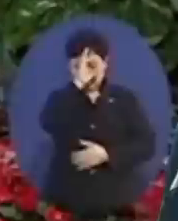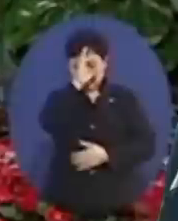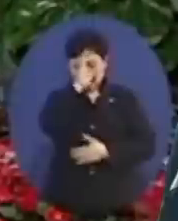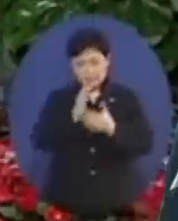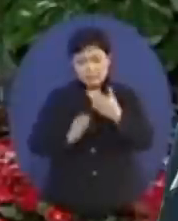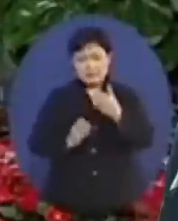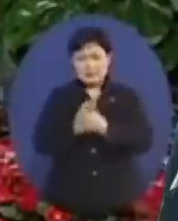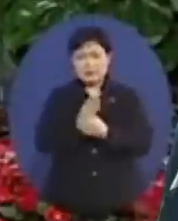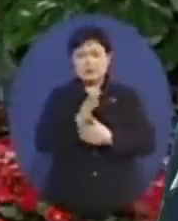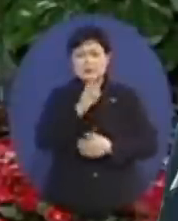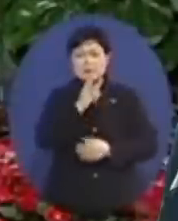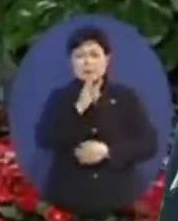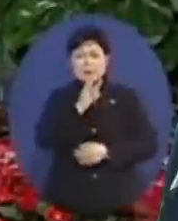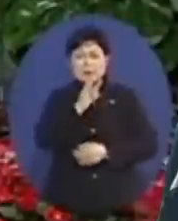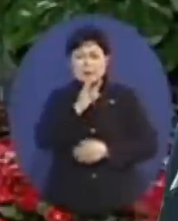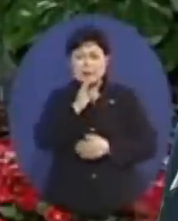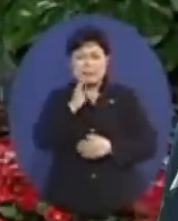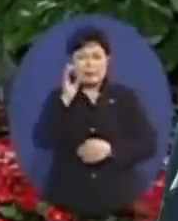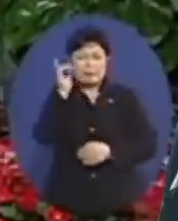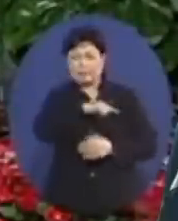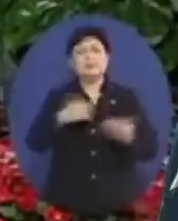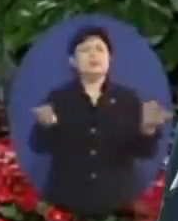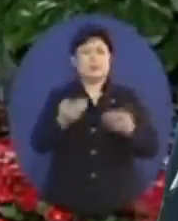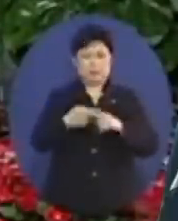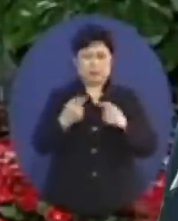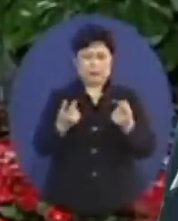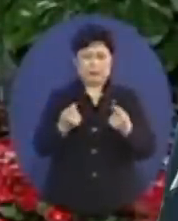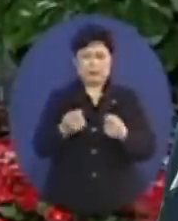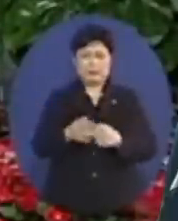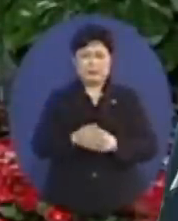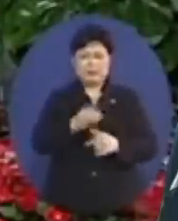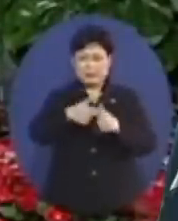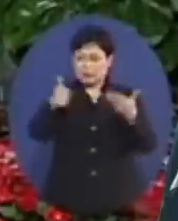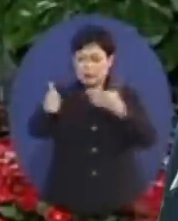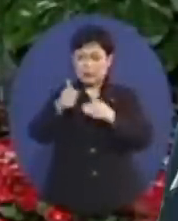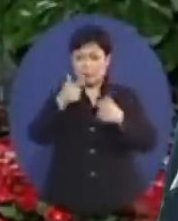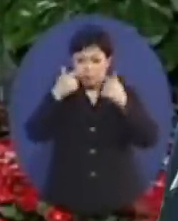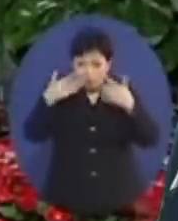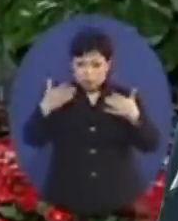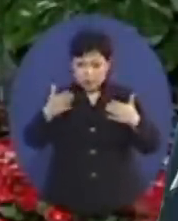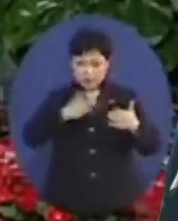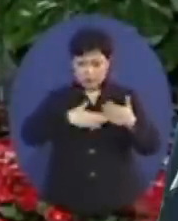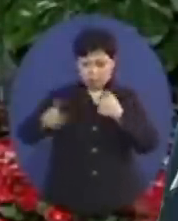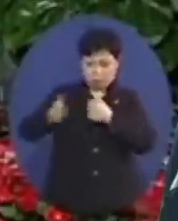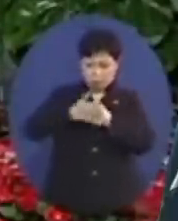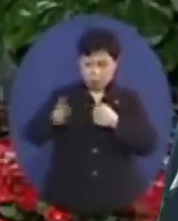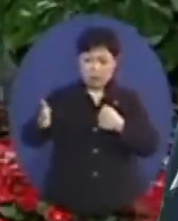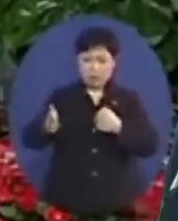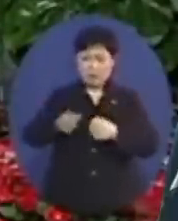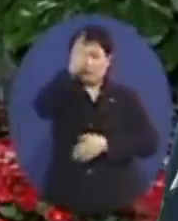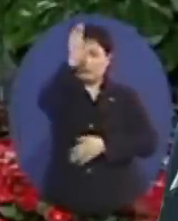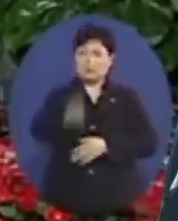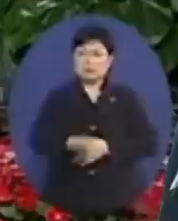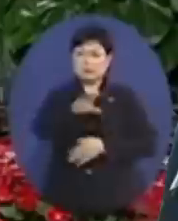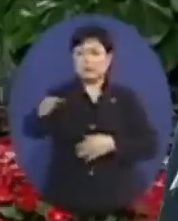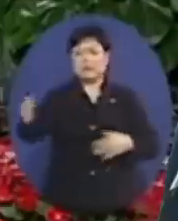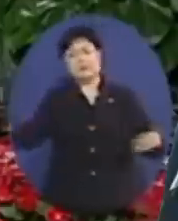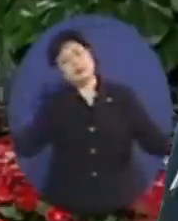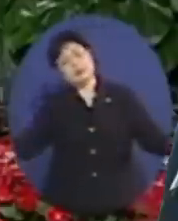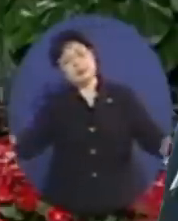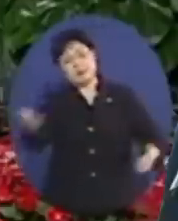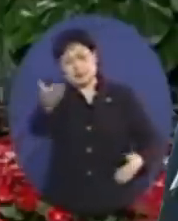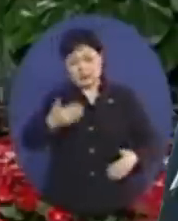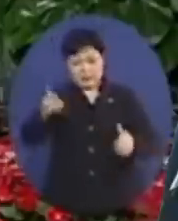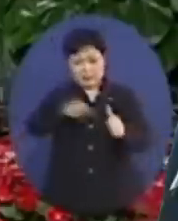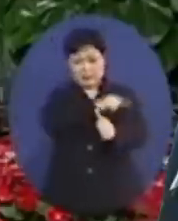병든다는 것은 참 고약한 일입니다. 왜냐하면 예수님이 분명히 날 위하여 십자가에 말리기 전에